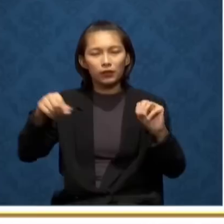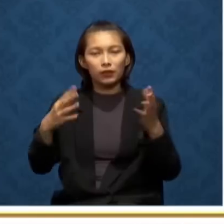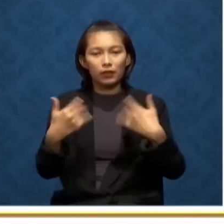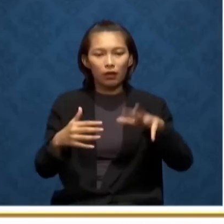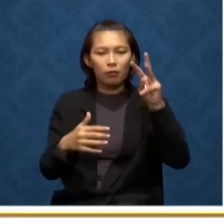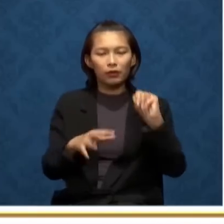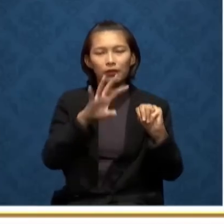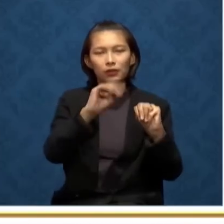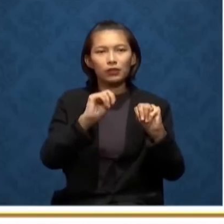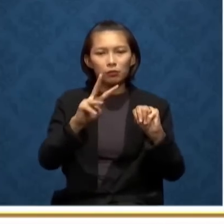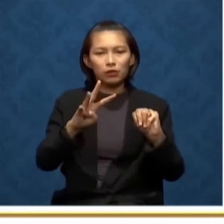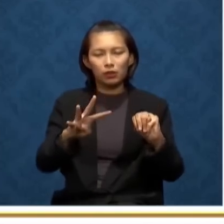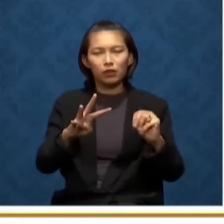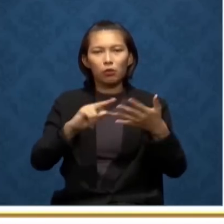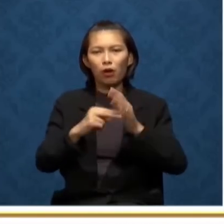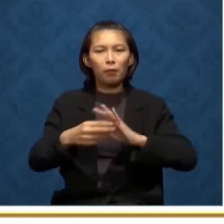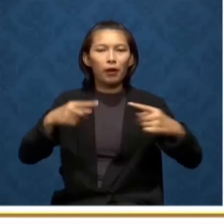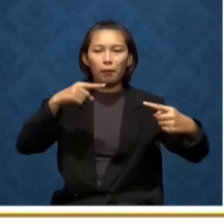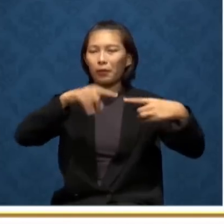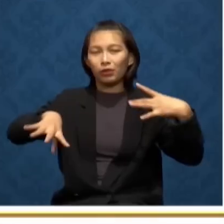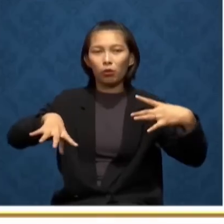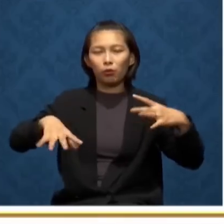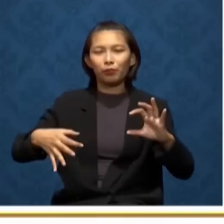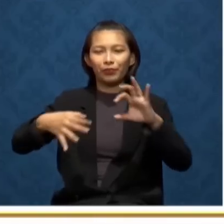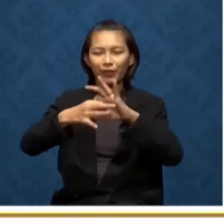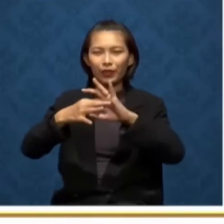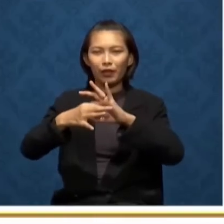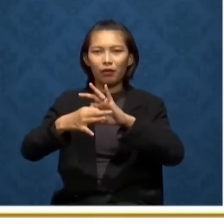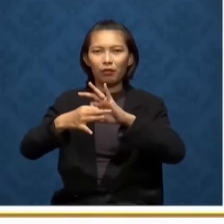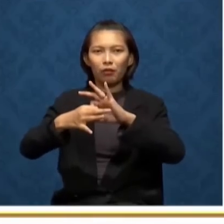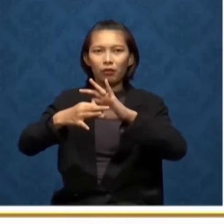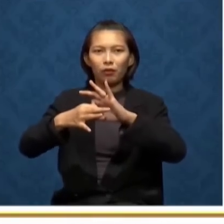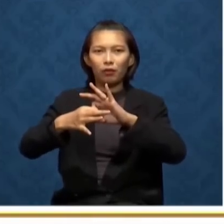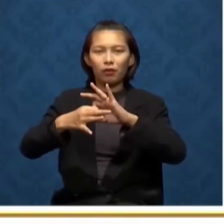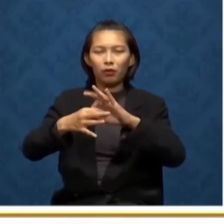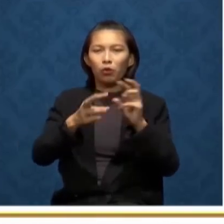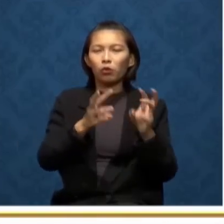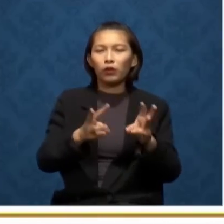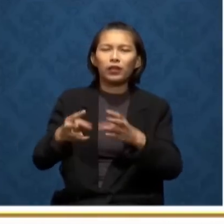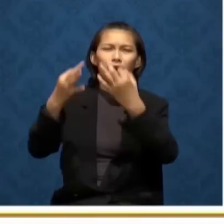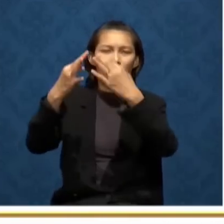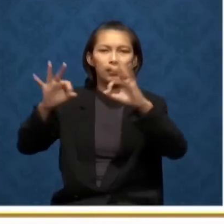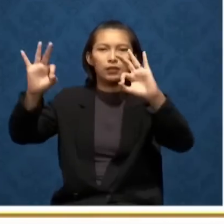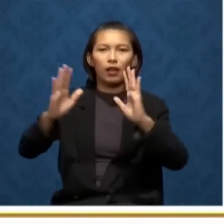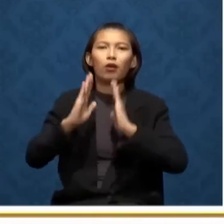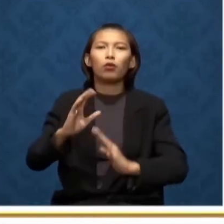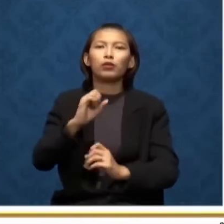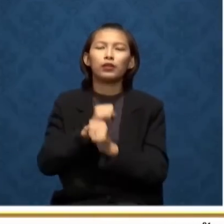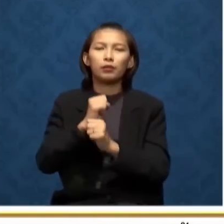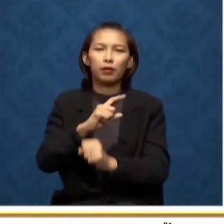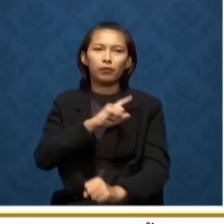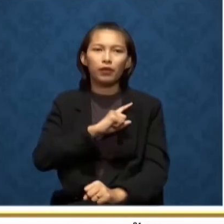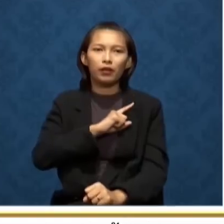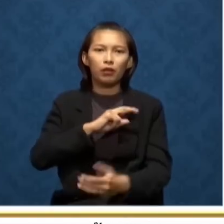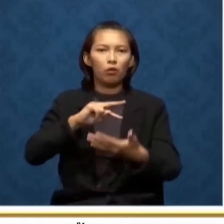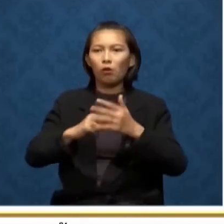นั้นไม่สอดคร้องกับหักการความเป็อิสระ ในการปฏิบตหน้าที่ ซึ่งขัดกับ